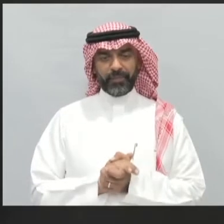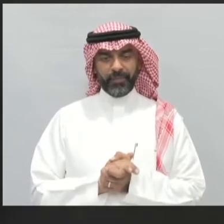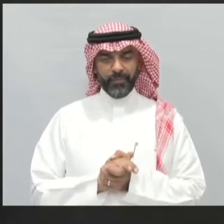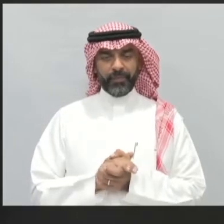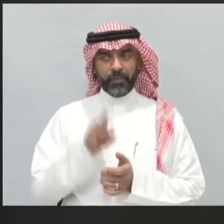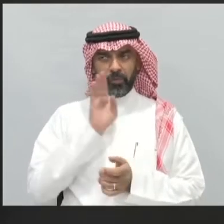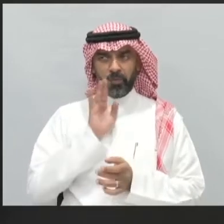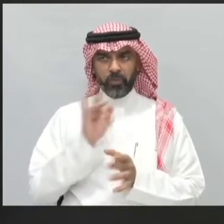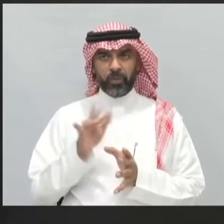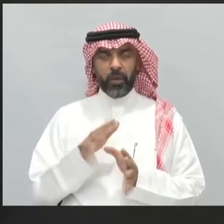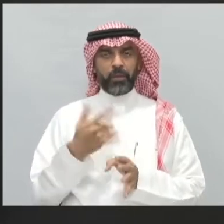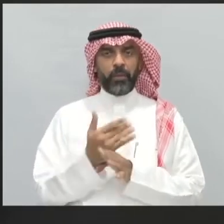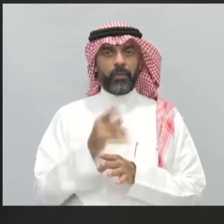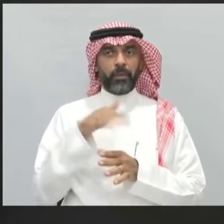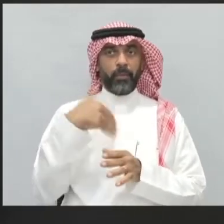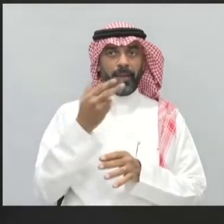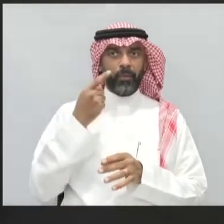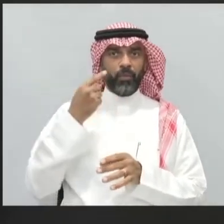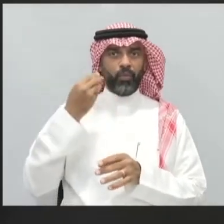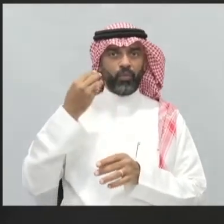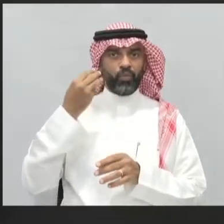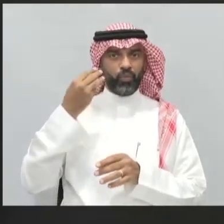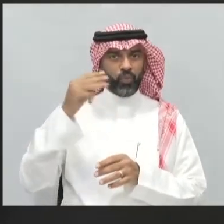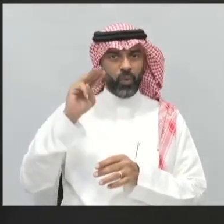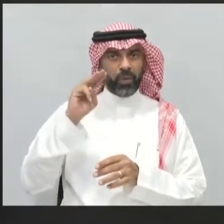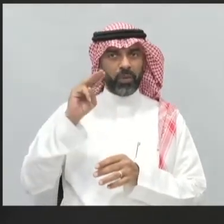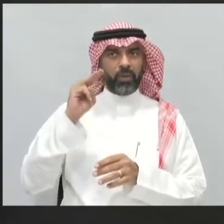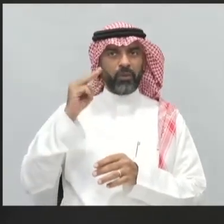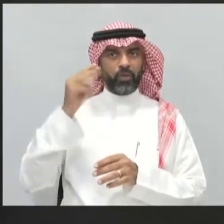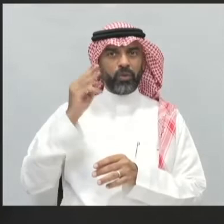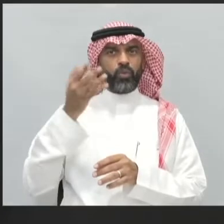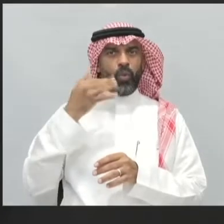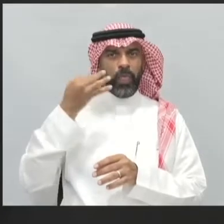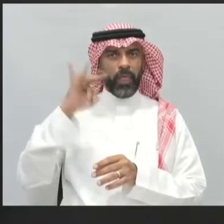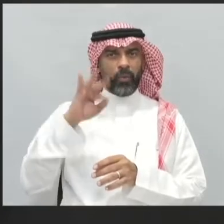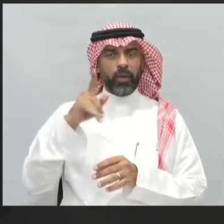في المسابقات لحل المسائل والتعامل مع المسائل